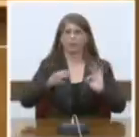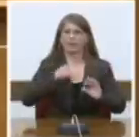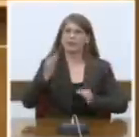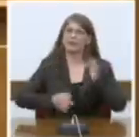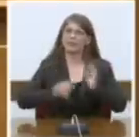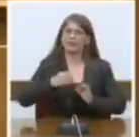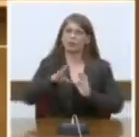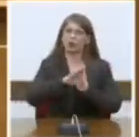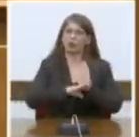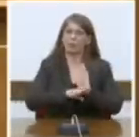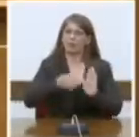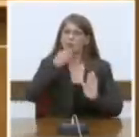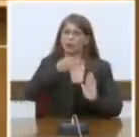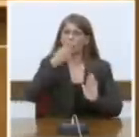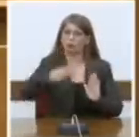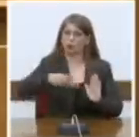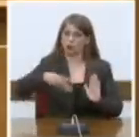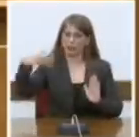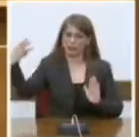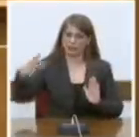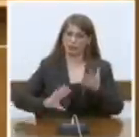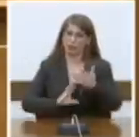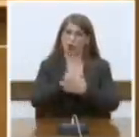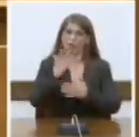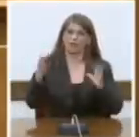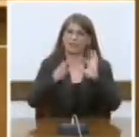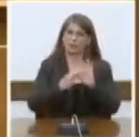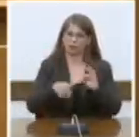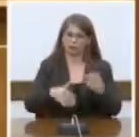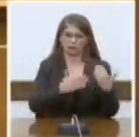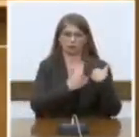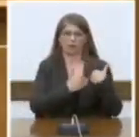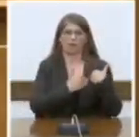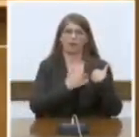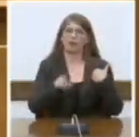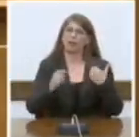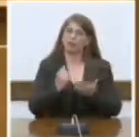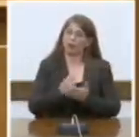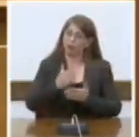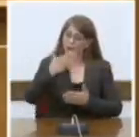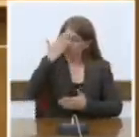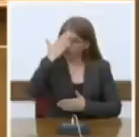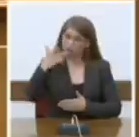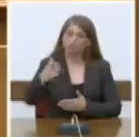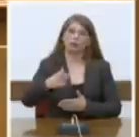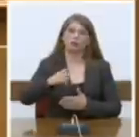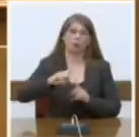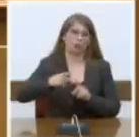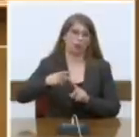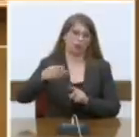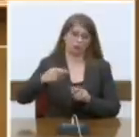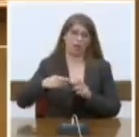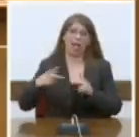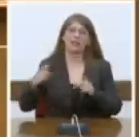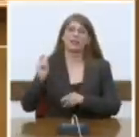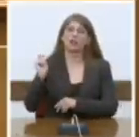δηλώσεων εκ μέρους του ΣΥΡΙΖΑ Προοδευτική Συμμαχία, αναλαμβάνοντας την ευθύνη αλλά και την τιμή της αξιωματικής αντιπολίτευσης που μας ανέθεσε